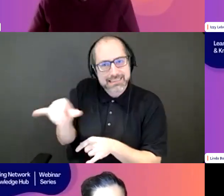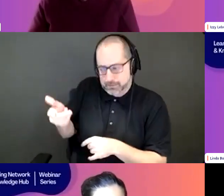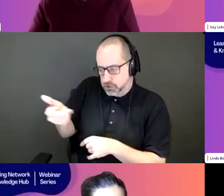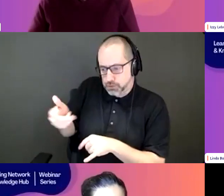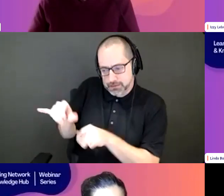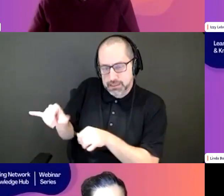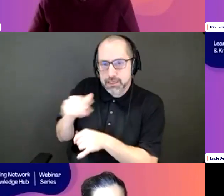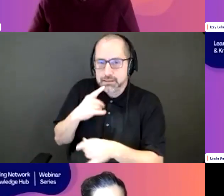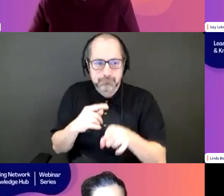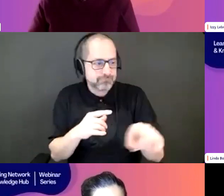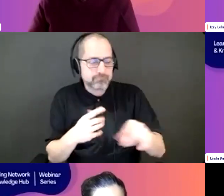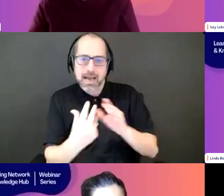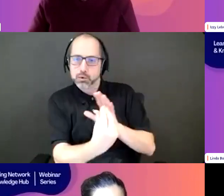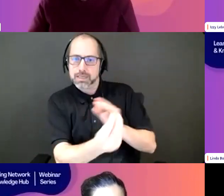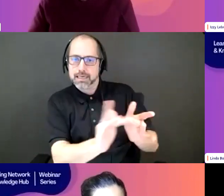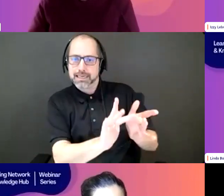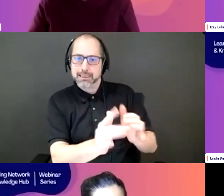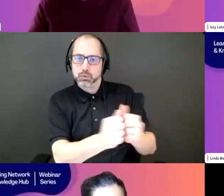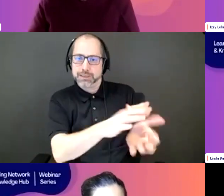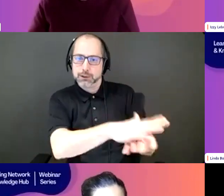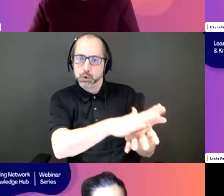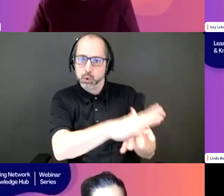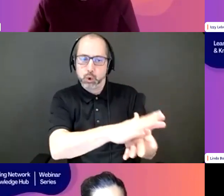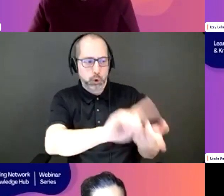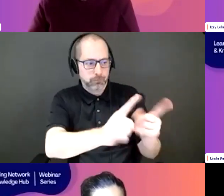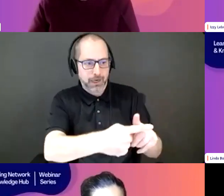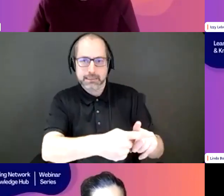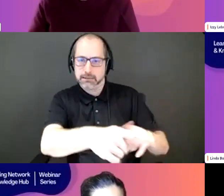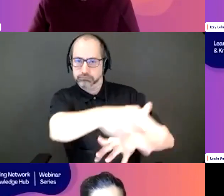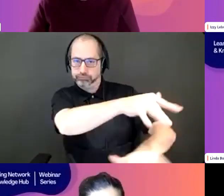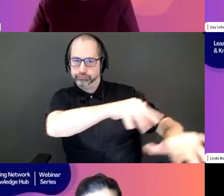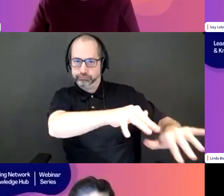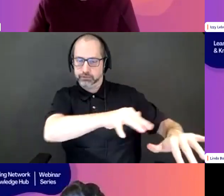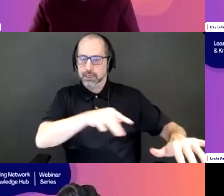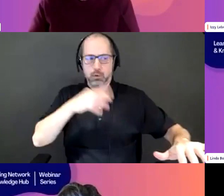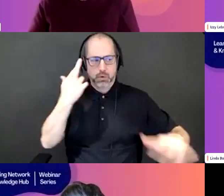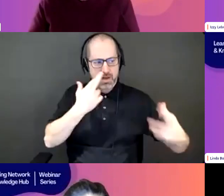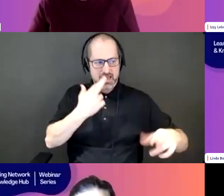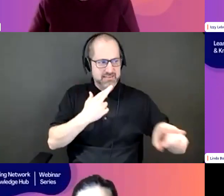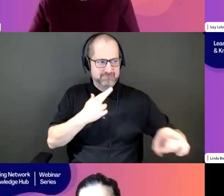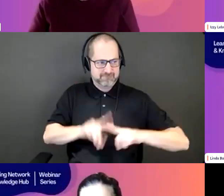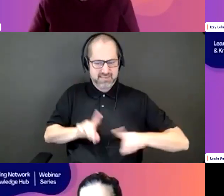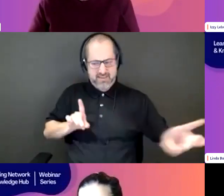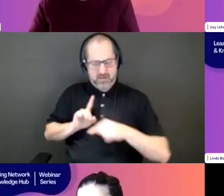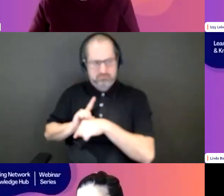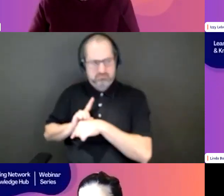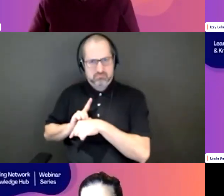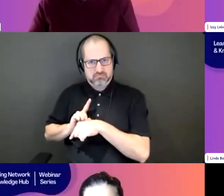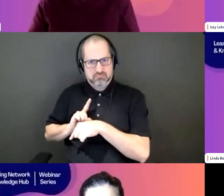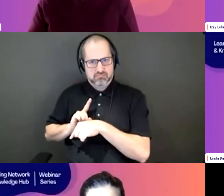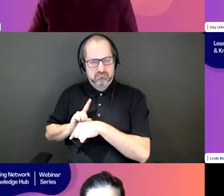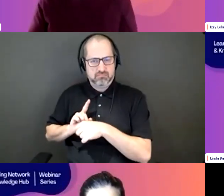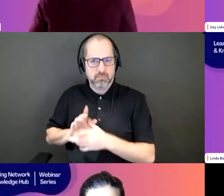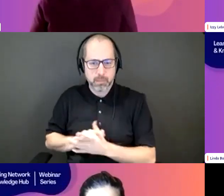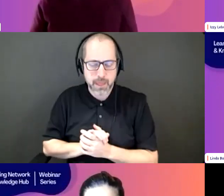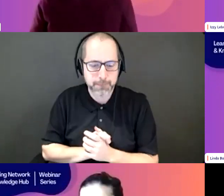léger 5 préoccupation alors mais en parlant des amis donc elle s'est rendu compte que